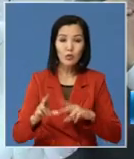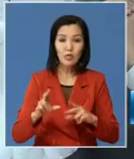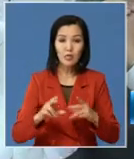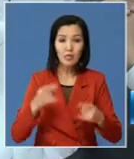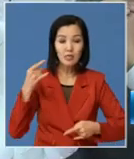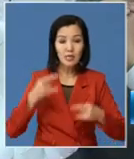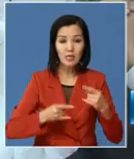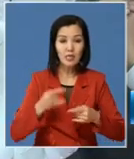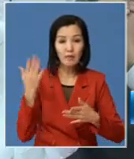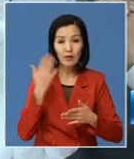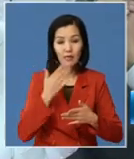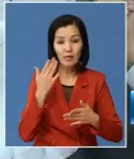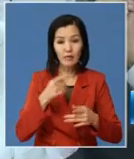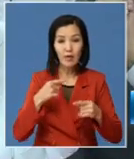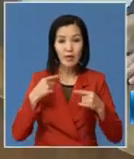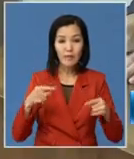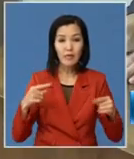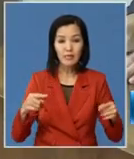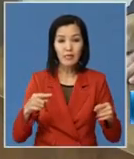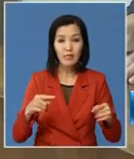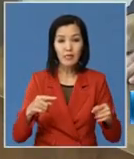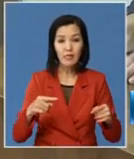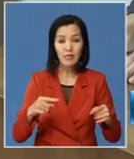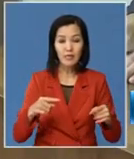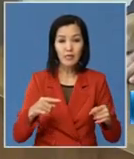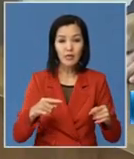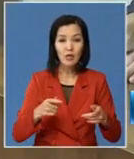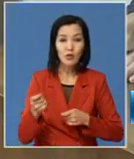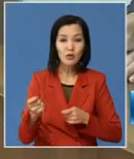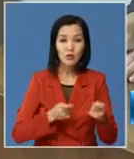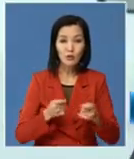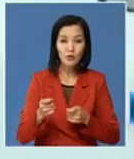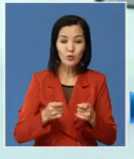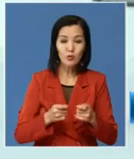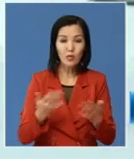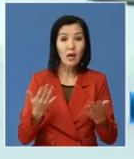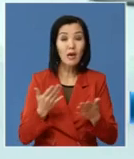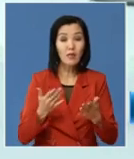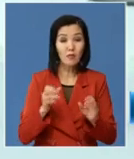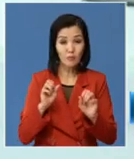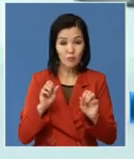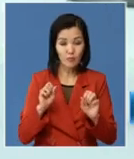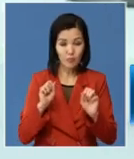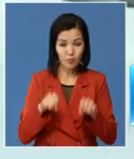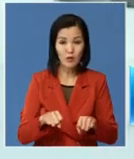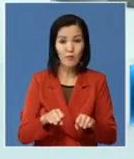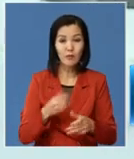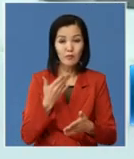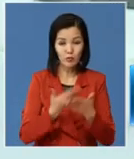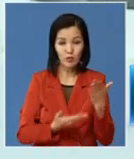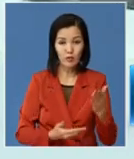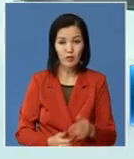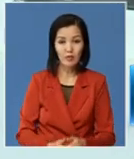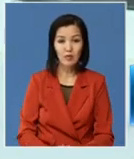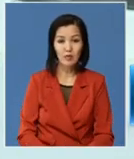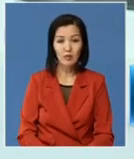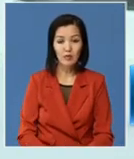сен коммунистсің бе, ақ гвардиясың болсаң қарамай қолына қару алып, өзінің туған өлкесі, туған жер, туған топырағы, анасы, балаш үшін